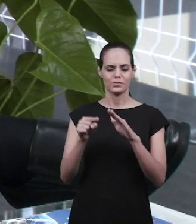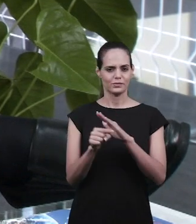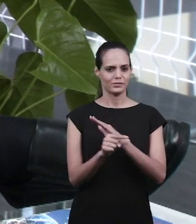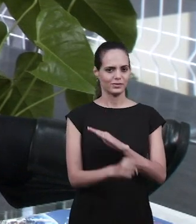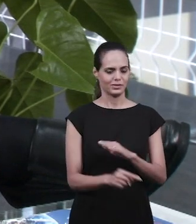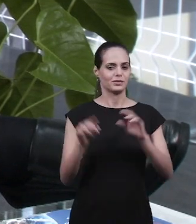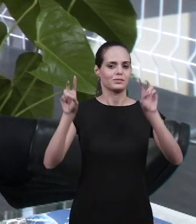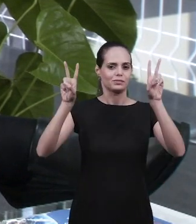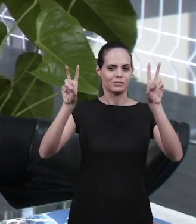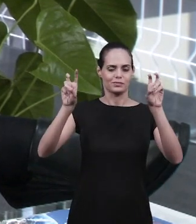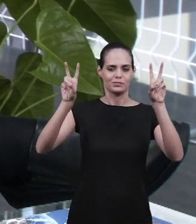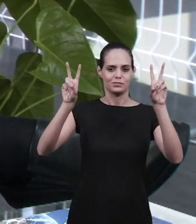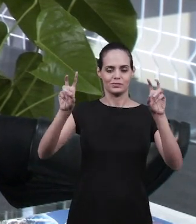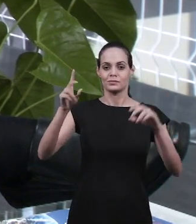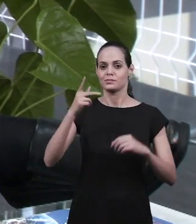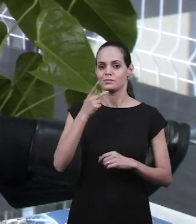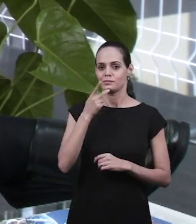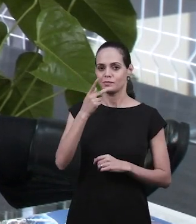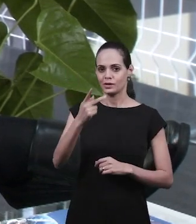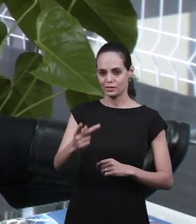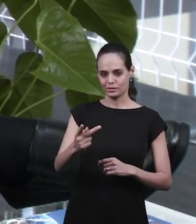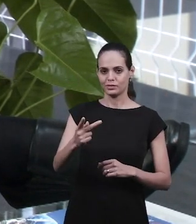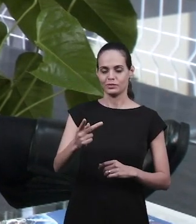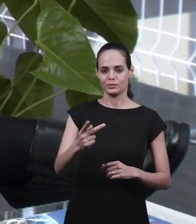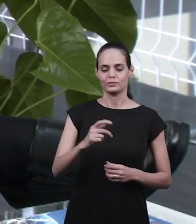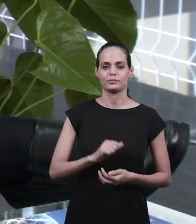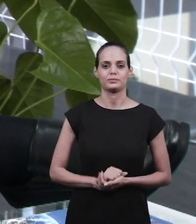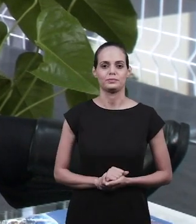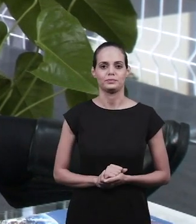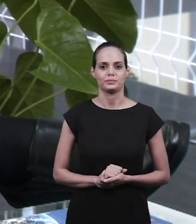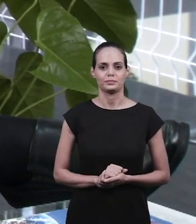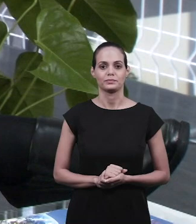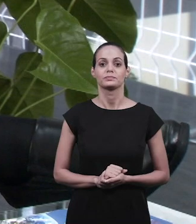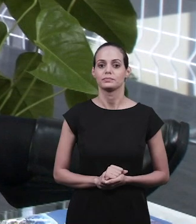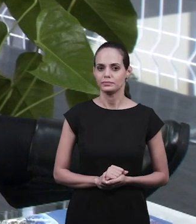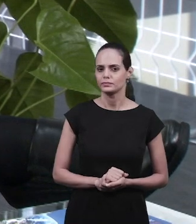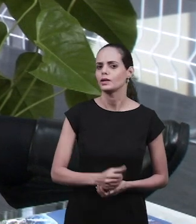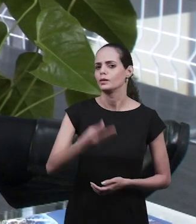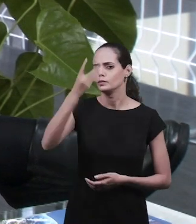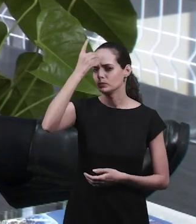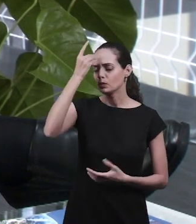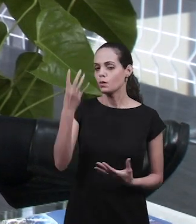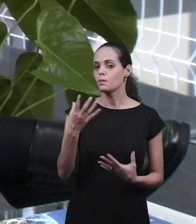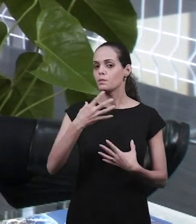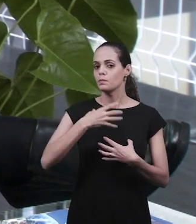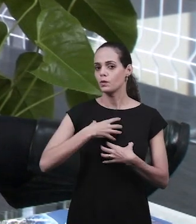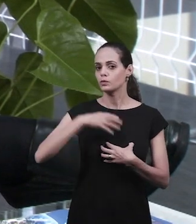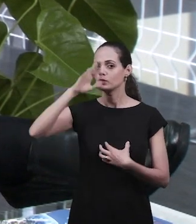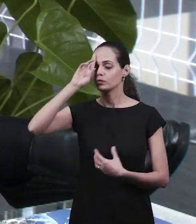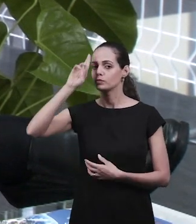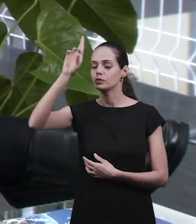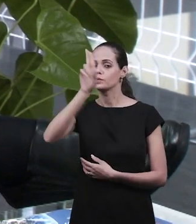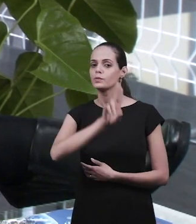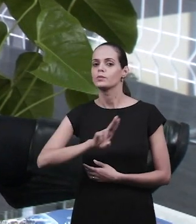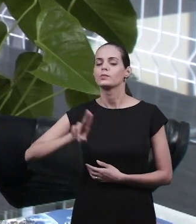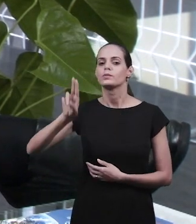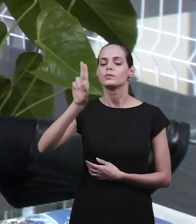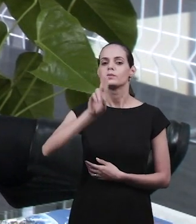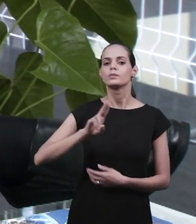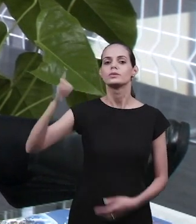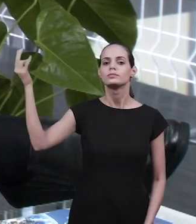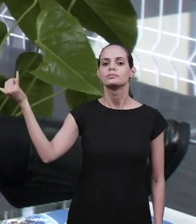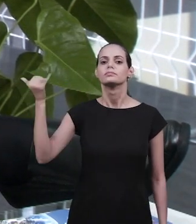ce sujet en parlant sur les dons spirituels, qui sont des façons que le Seigneur utilise pour nous